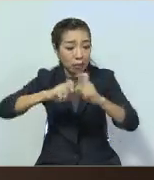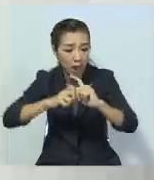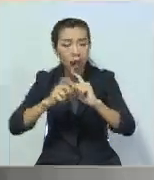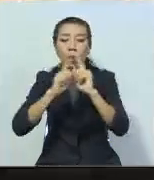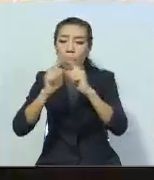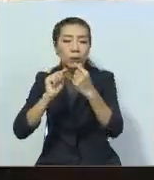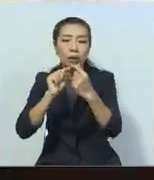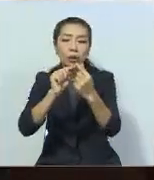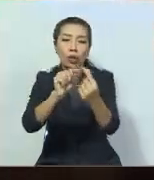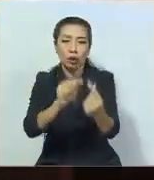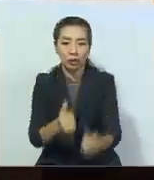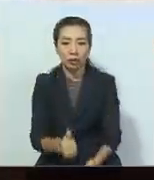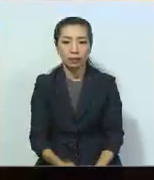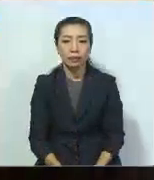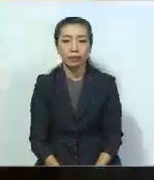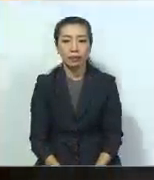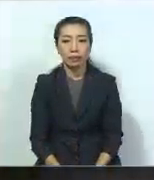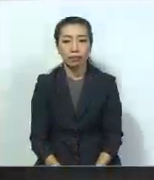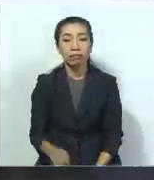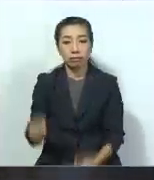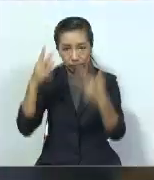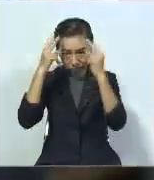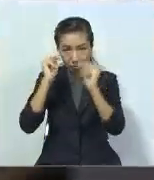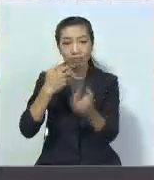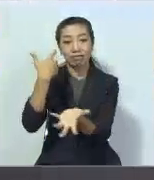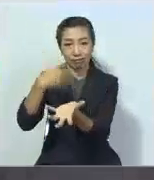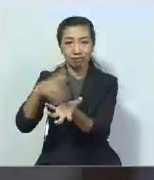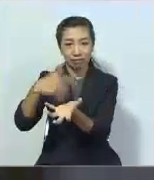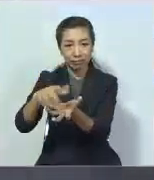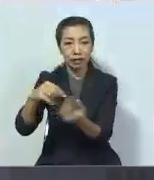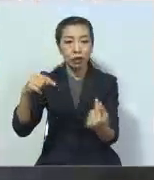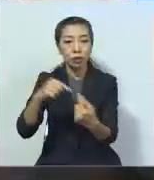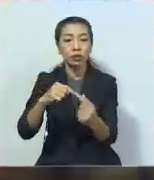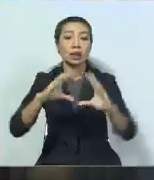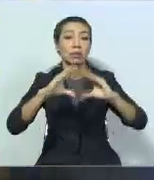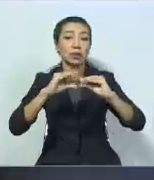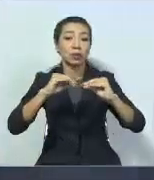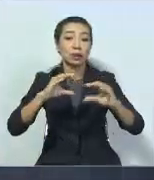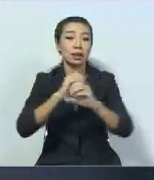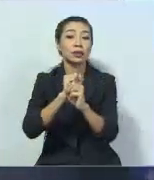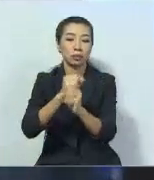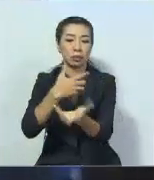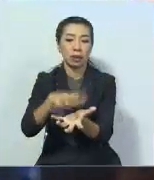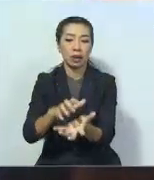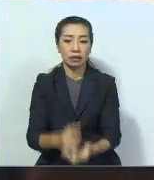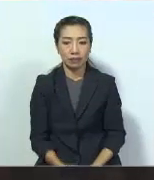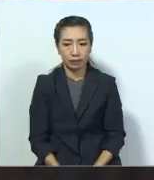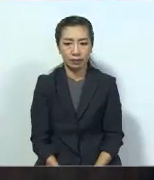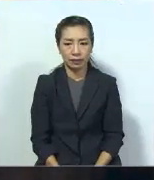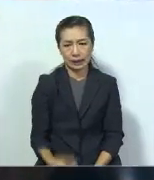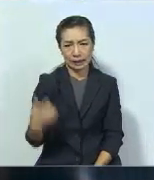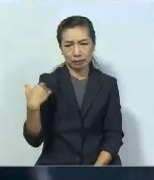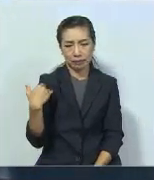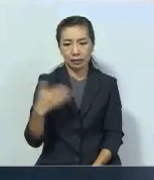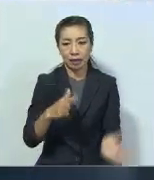ล้วนะ นั่นเป็นรายละเอียดยังเป็นทางการนะครับซึ่งท่านนายกเองก็พูดถึงการประชุมที่เกิดขึ้นนะครับ แล้วก็มันมีอีก